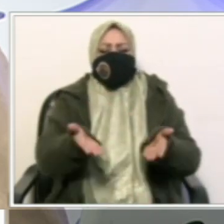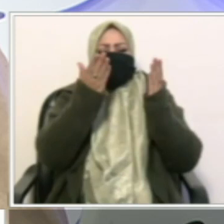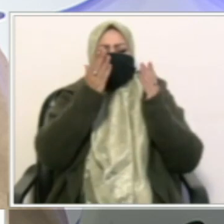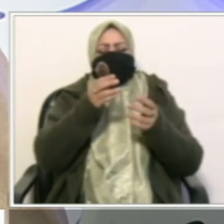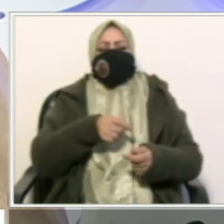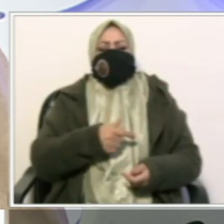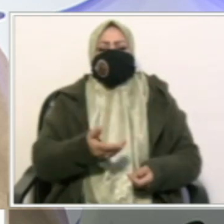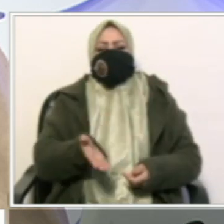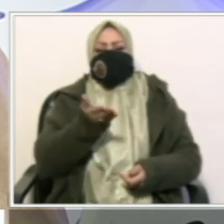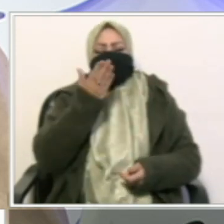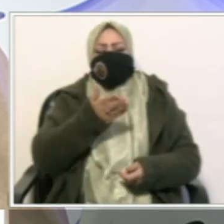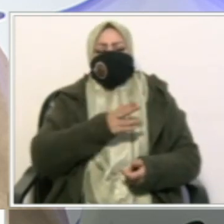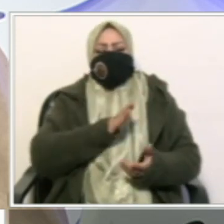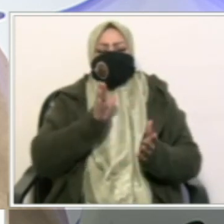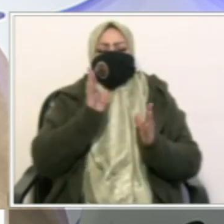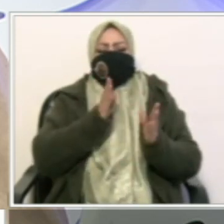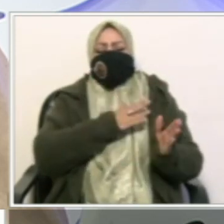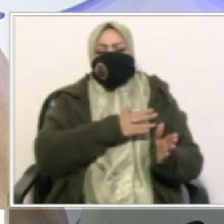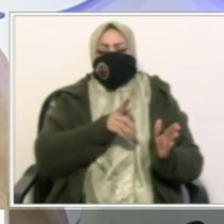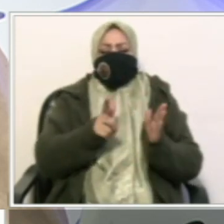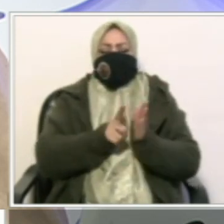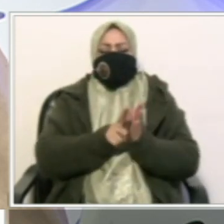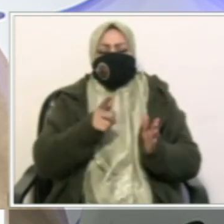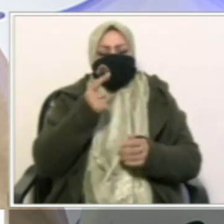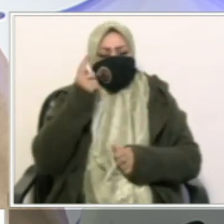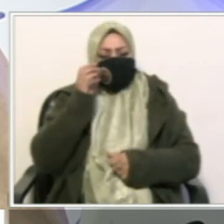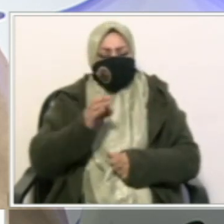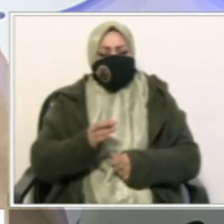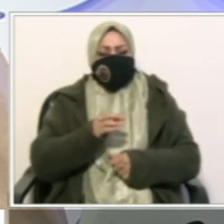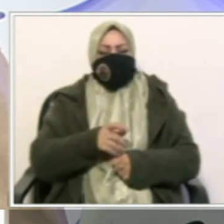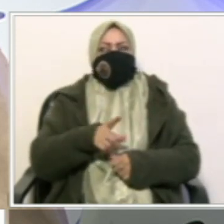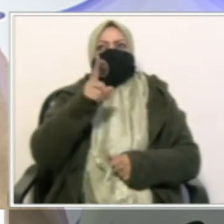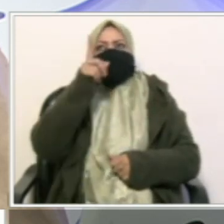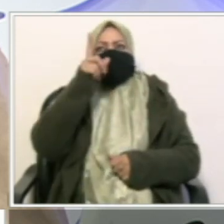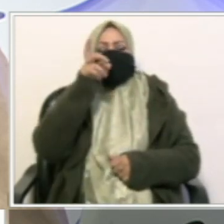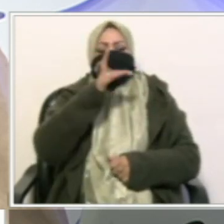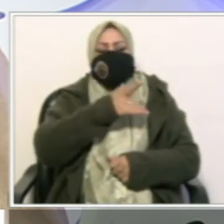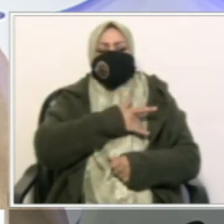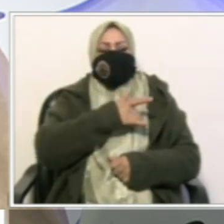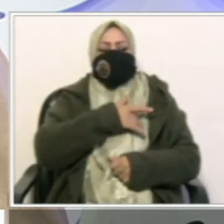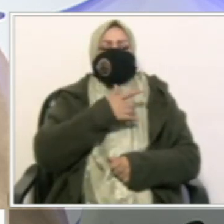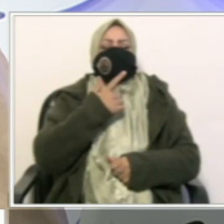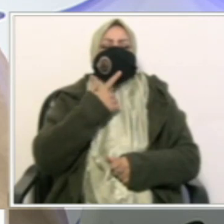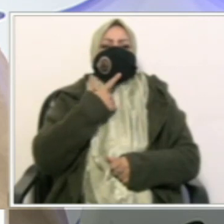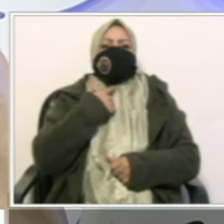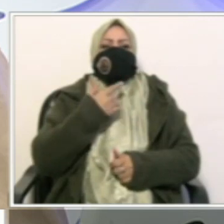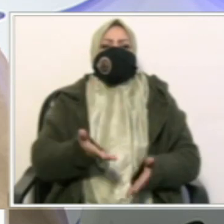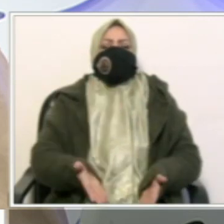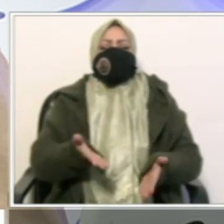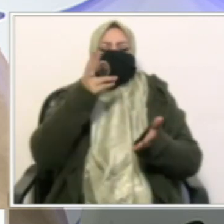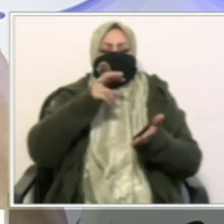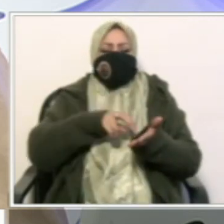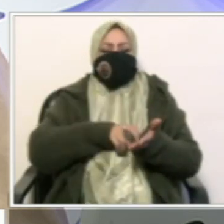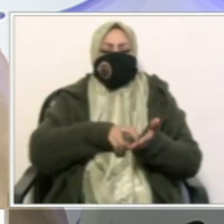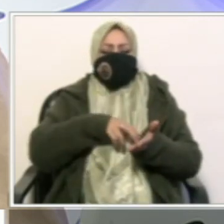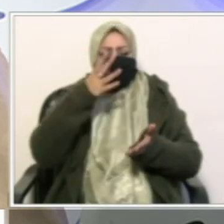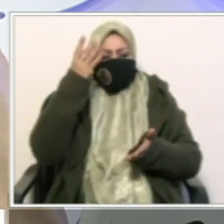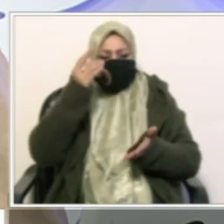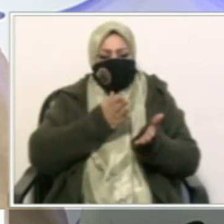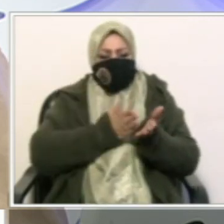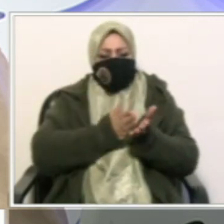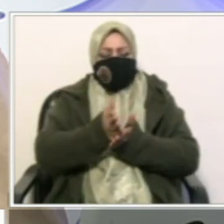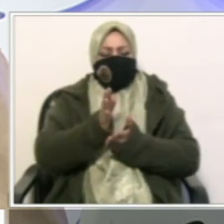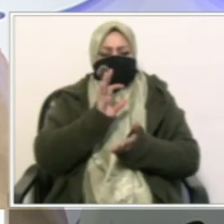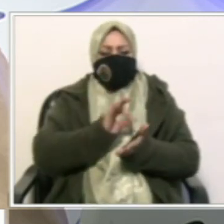شيخ عفتاح أشهد الله أننا نحبكم بالله وما لنا منكم إلا التقوى والزهد. أنت يا شيخ عفتاح يشهد لك التاريخ في عزارة يعني